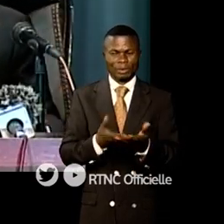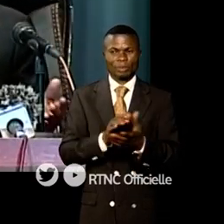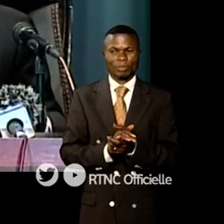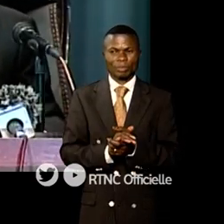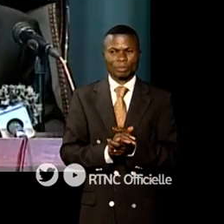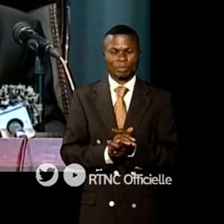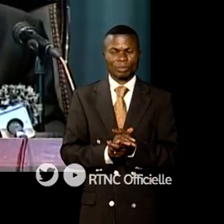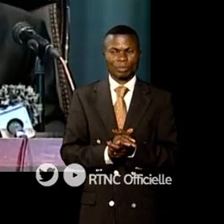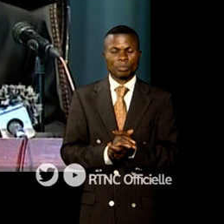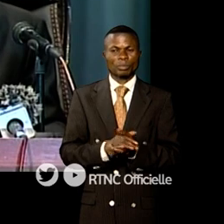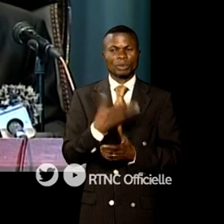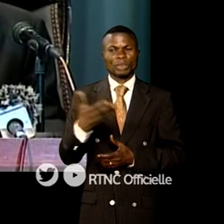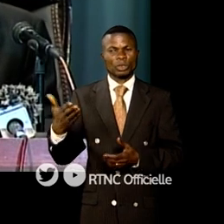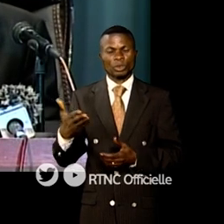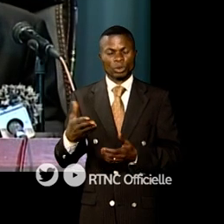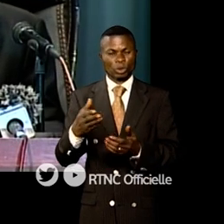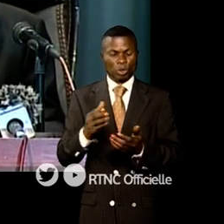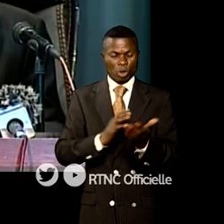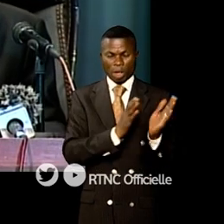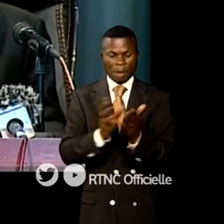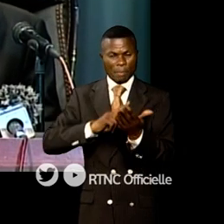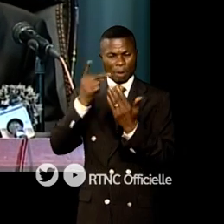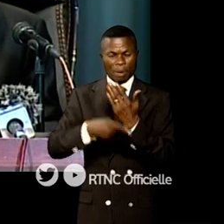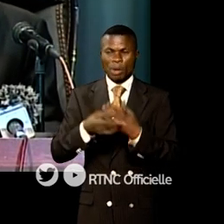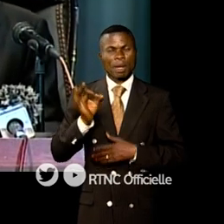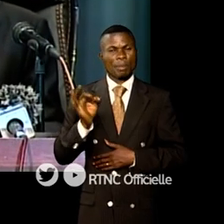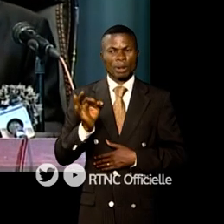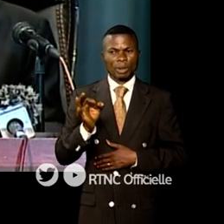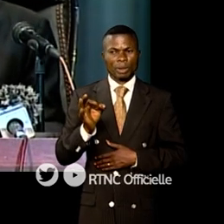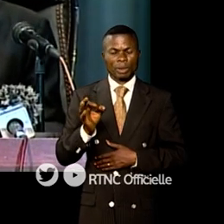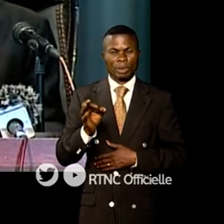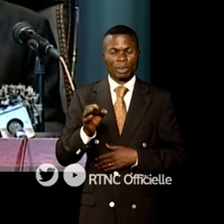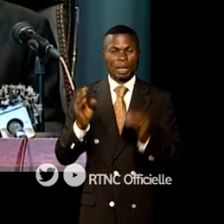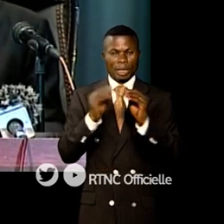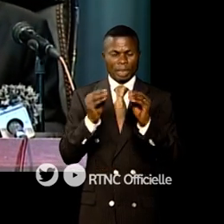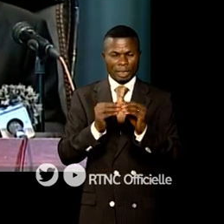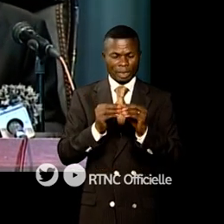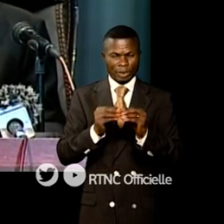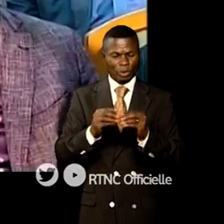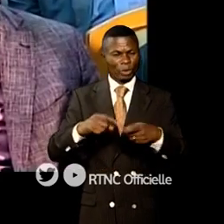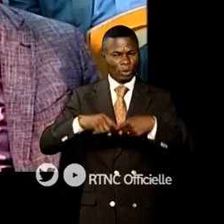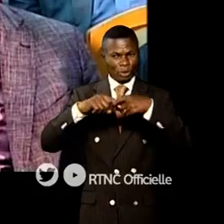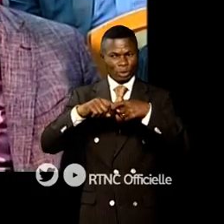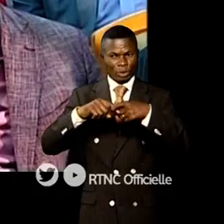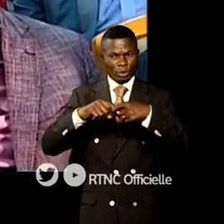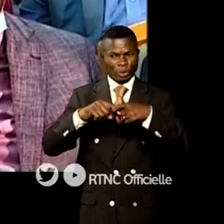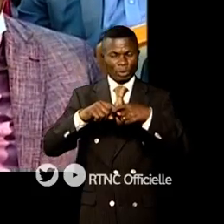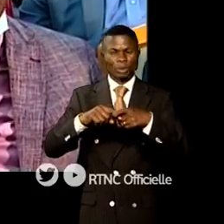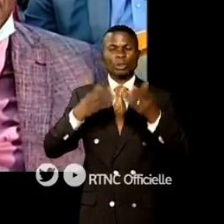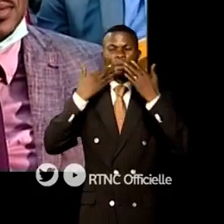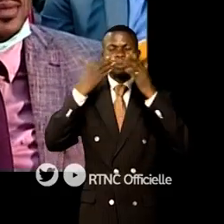Comme plus rien n'est encore inscrit à l'ordre du jour, la séance est suspendue. Nous vous